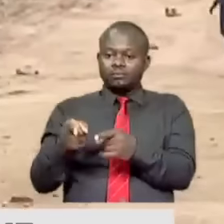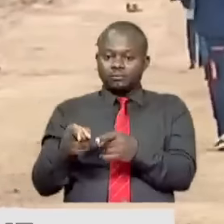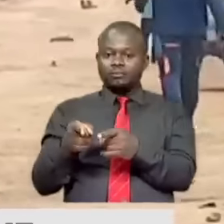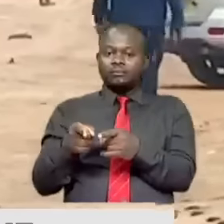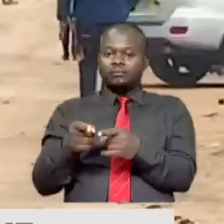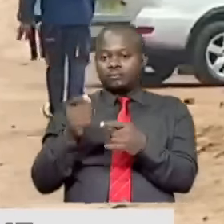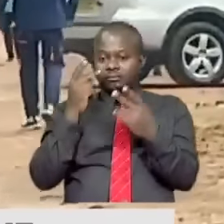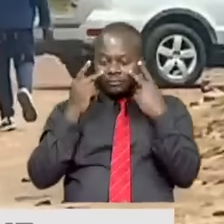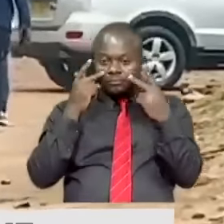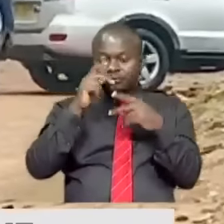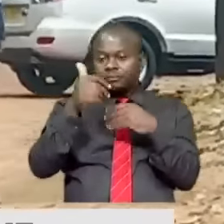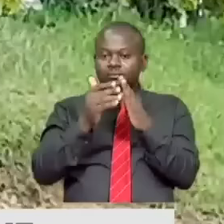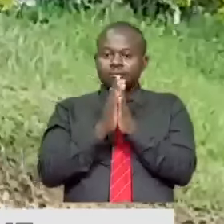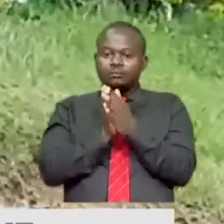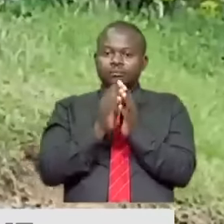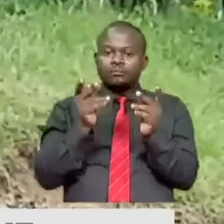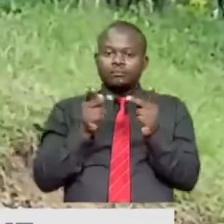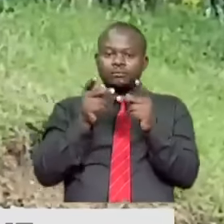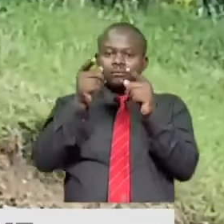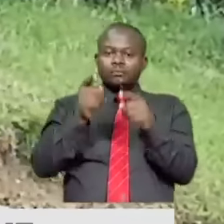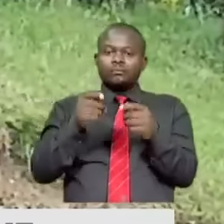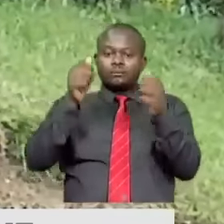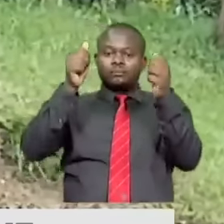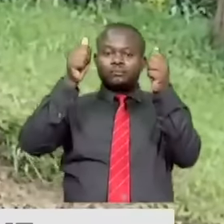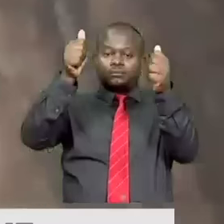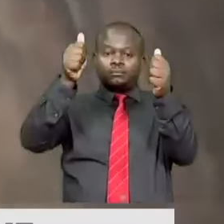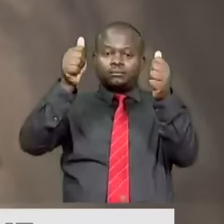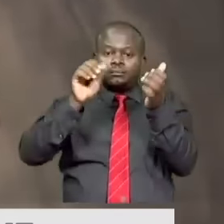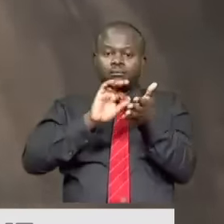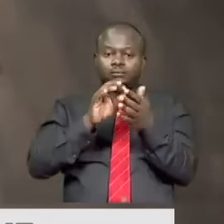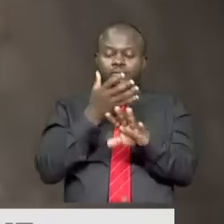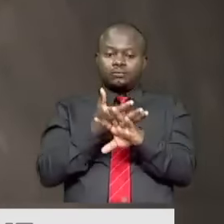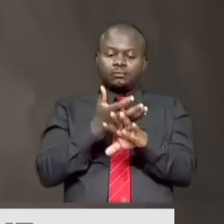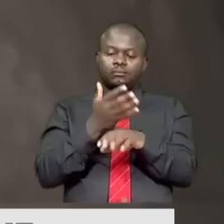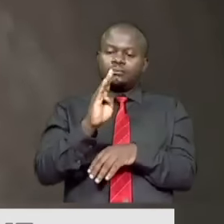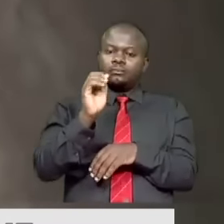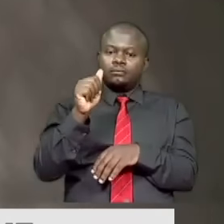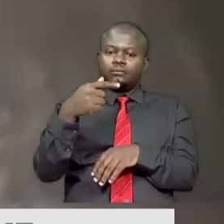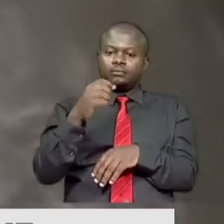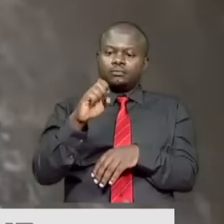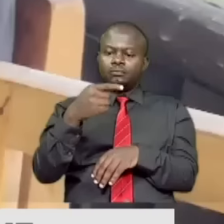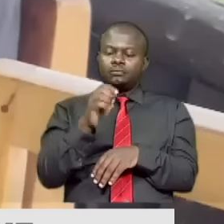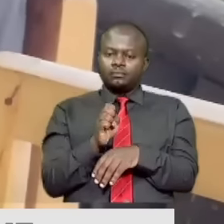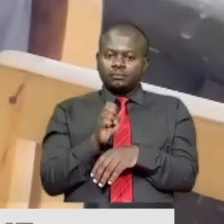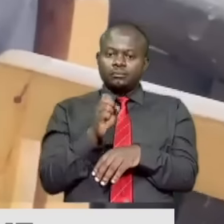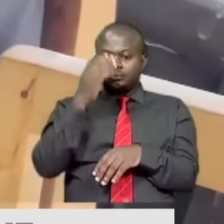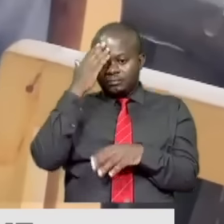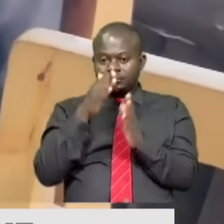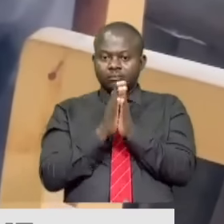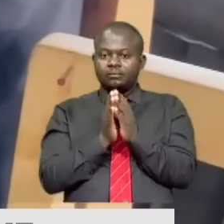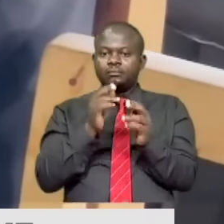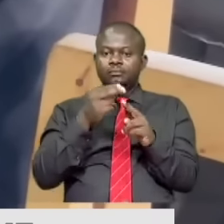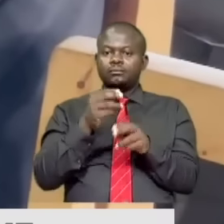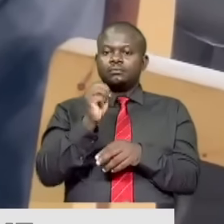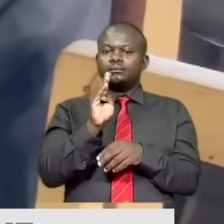ugenda uvumbura andi mateka nkaho dusanze icyapa cyanditseho ibuye rya bageke mubaza amateka yaryo barimo na